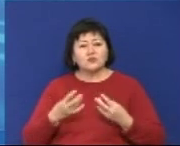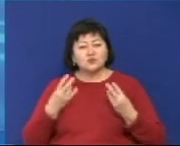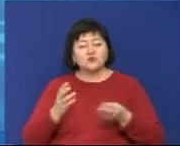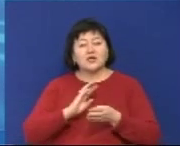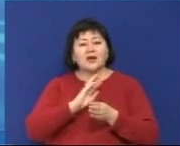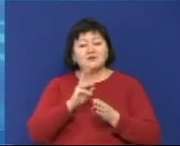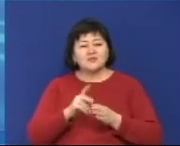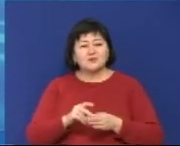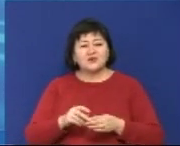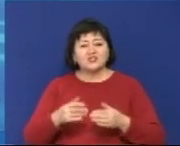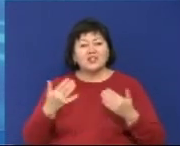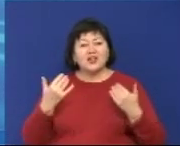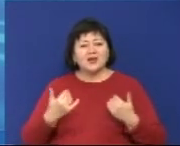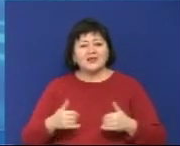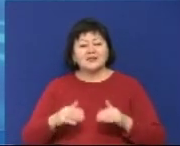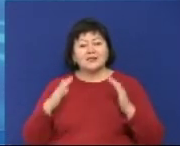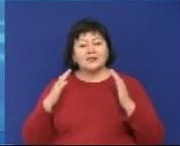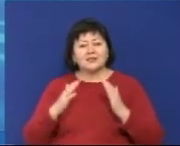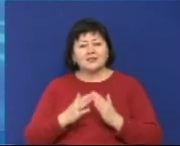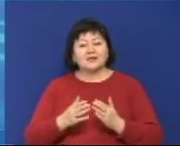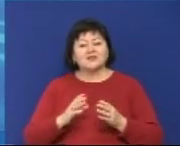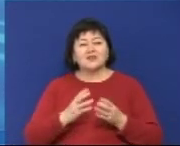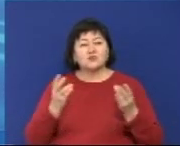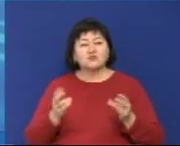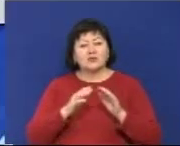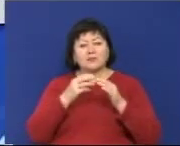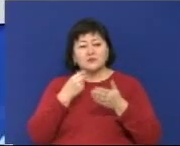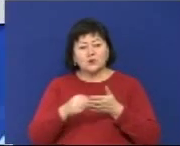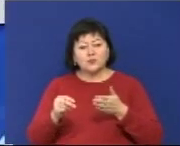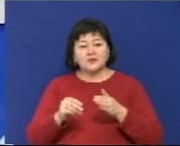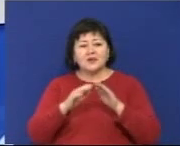обеспечить родильные дома в регионах с соответствующим оборудованием.